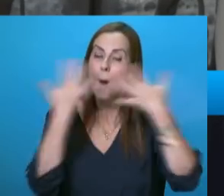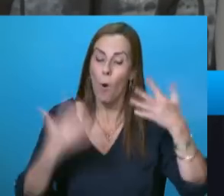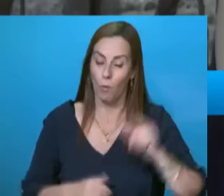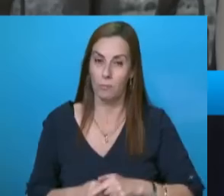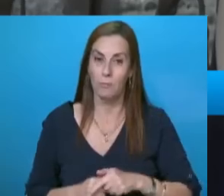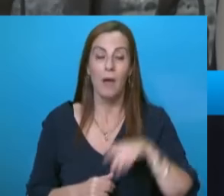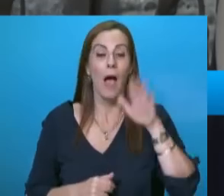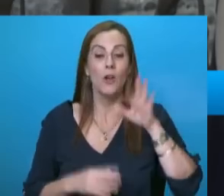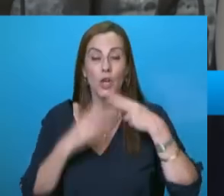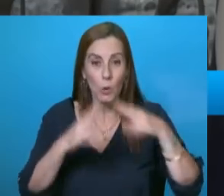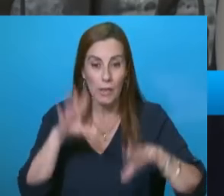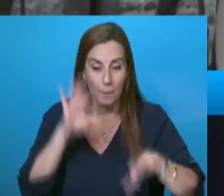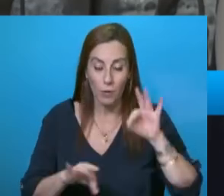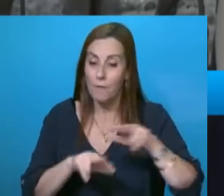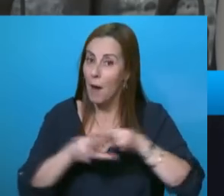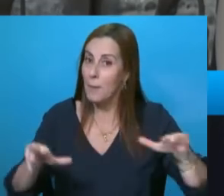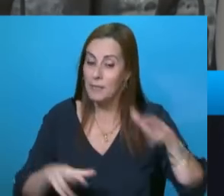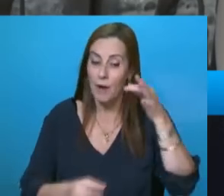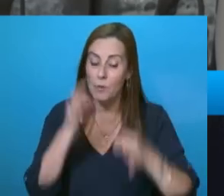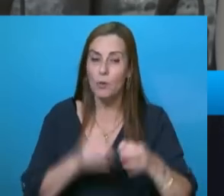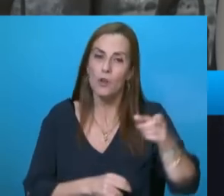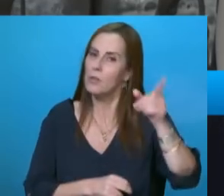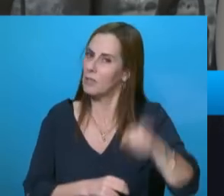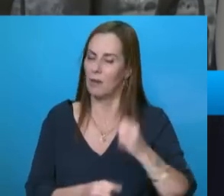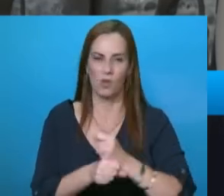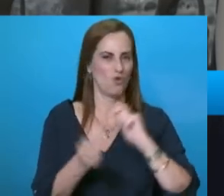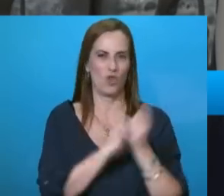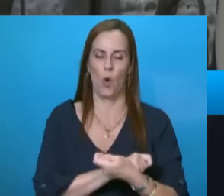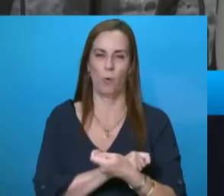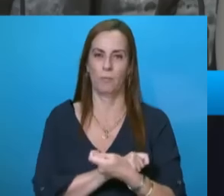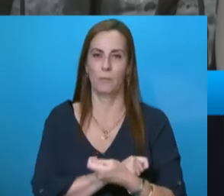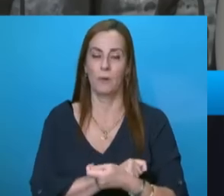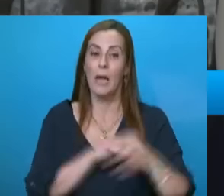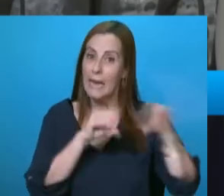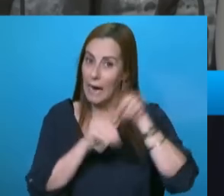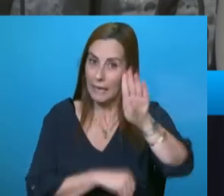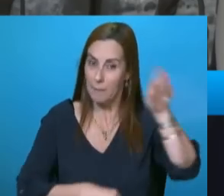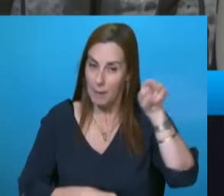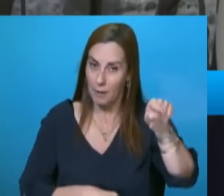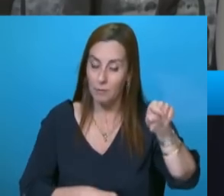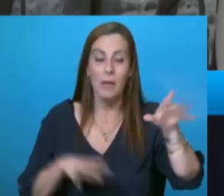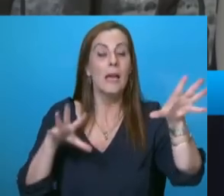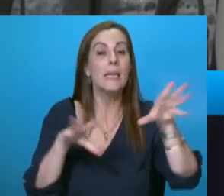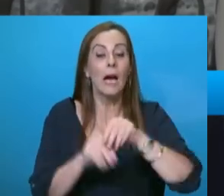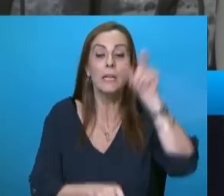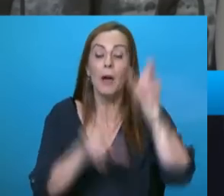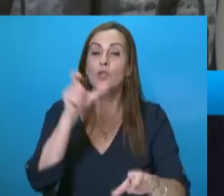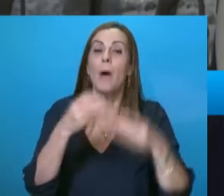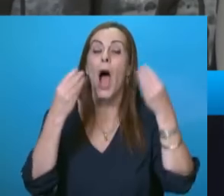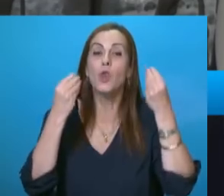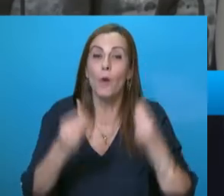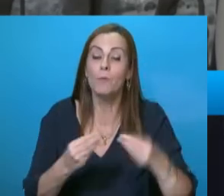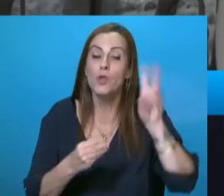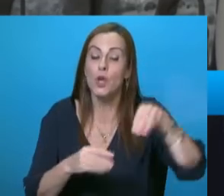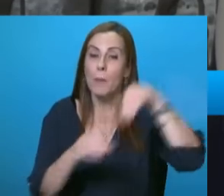כי תוצאות הבחירות והמצב המשפטי מחייבים שינוי. יחד איתך, יחד עם האנשים הטובים הנוספים